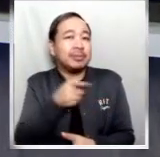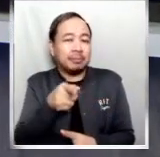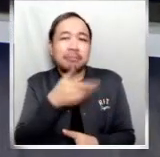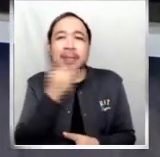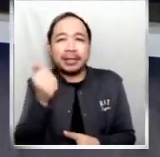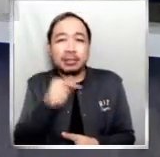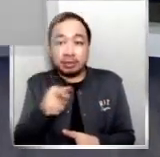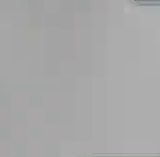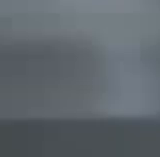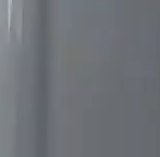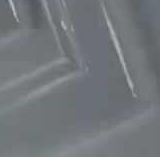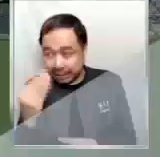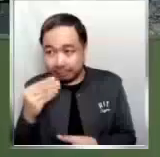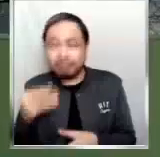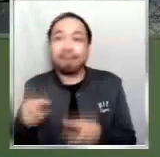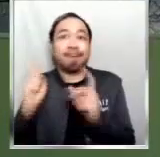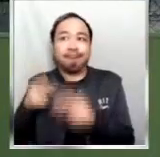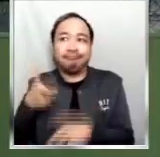si Ivan Mayrina.